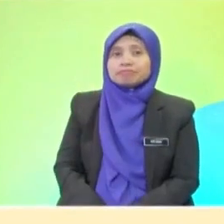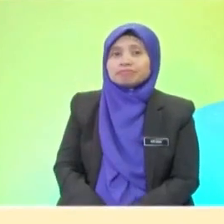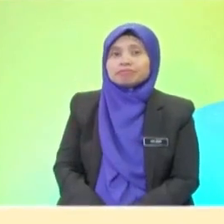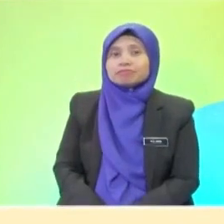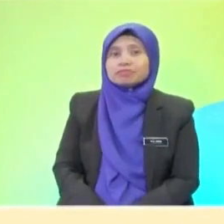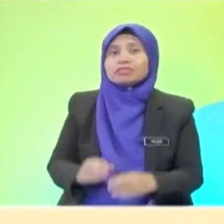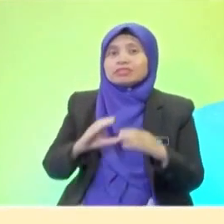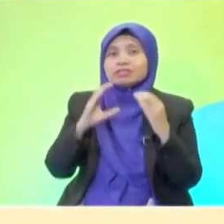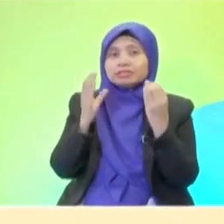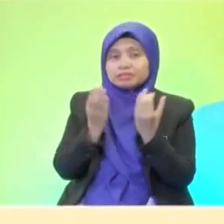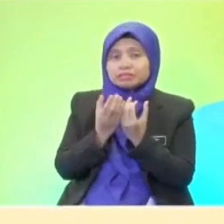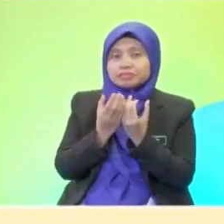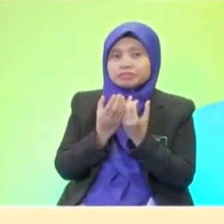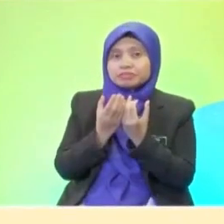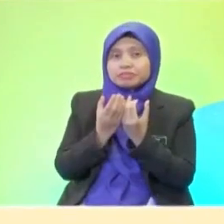kepada